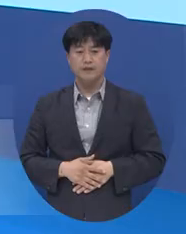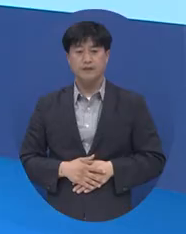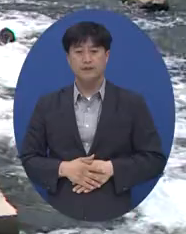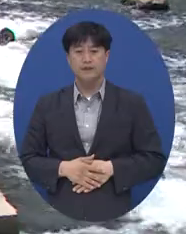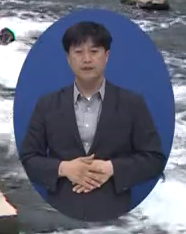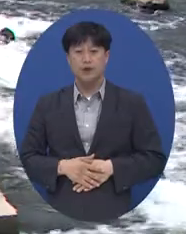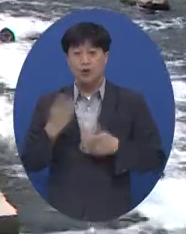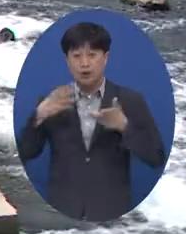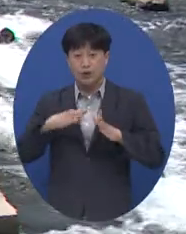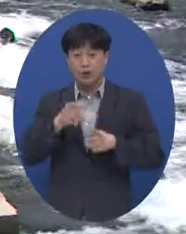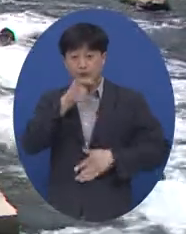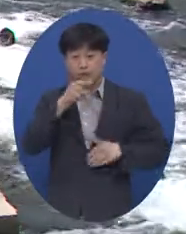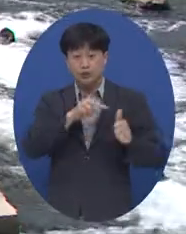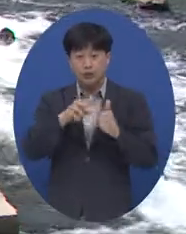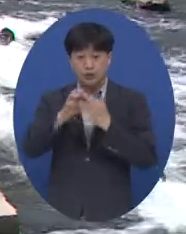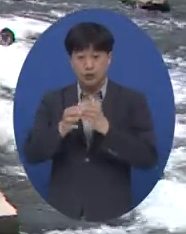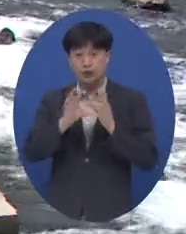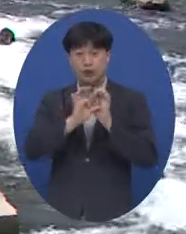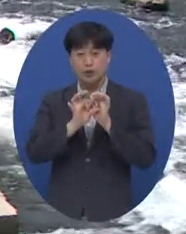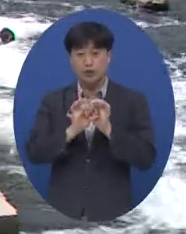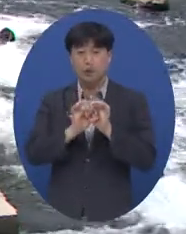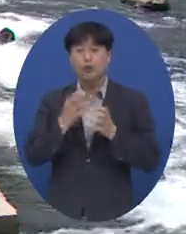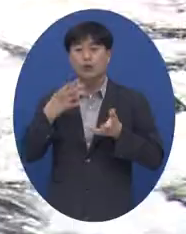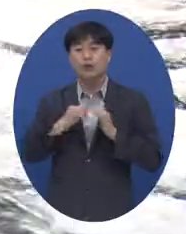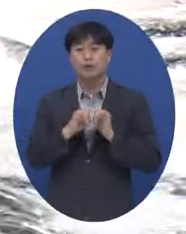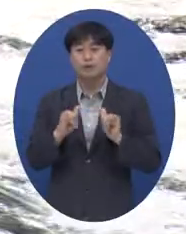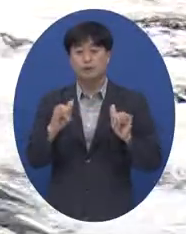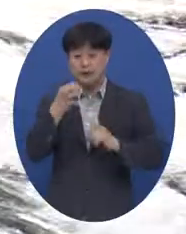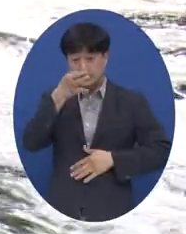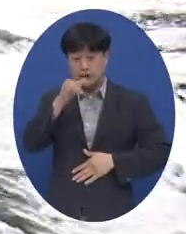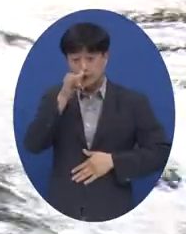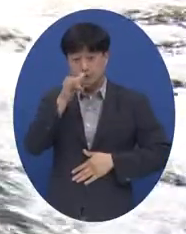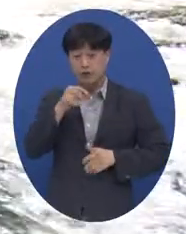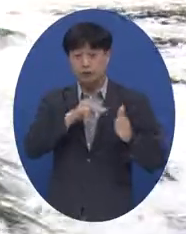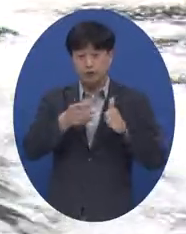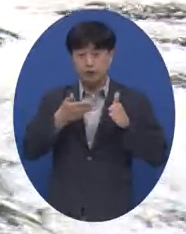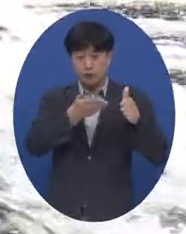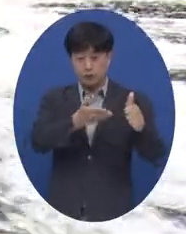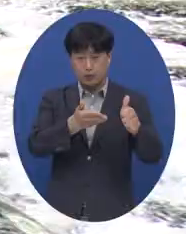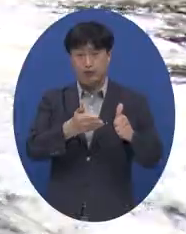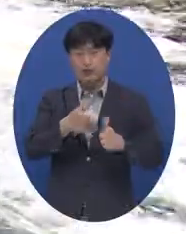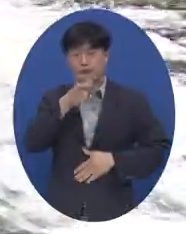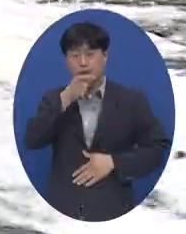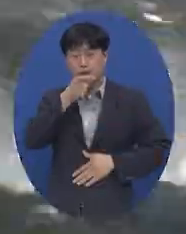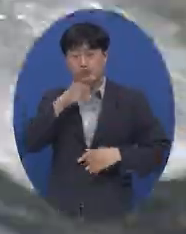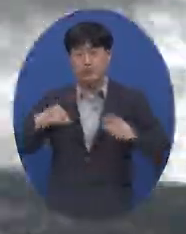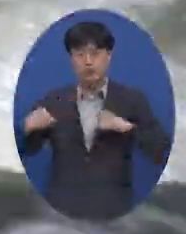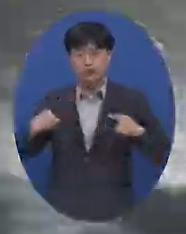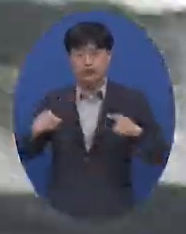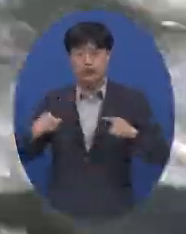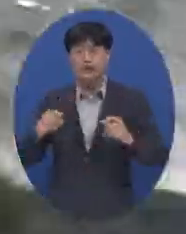구축했습니다. 경기도는 물정보 시스템을 통해 도민들에게 실용적인 물 정보를 제공하고